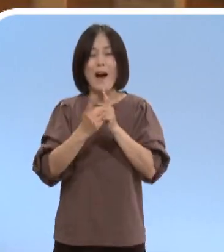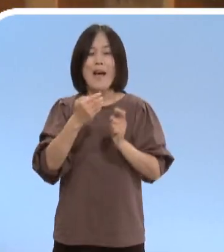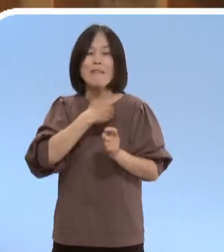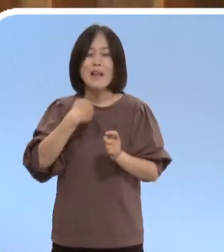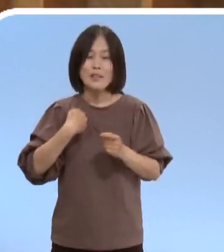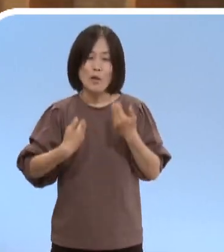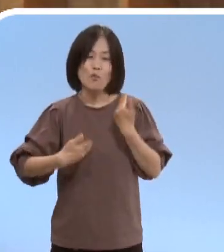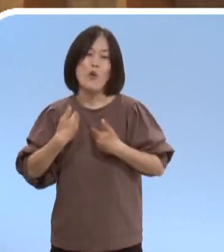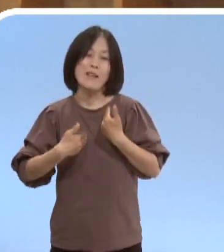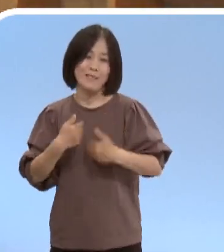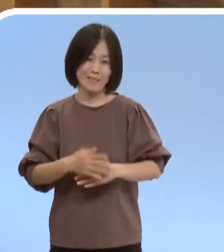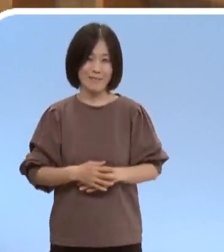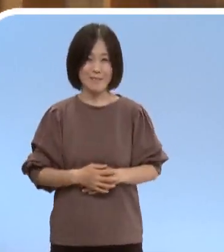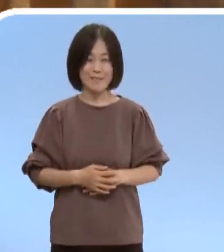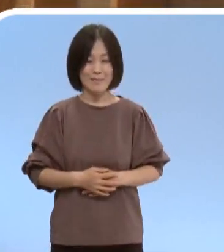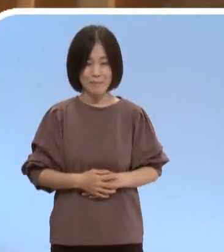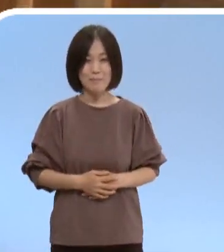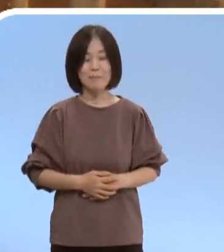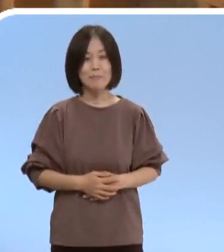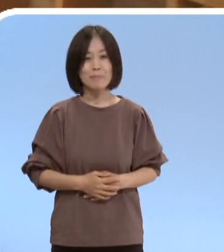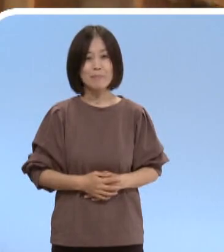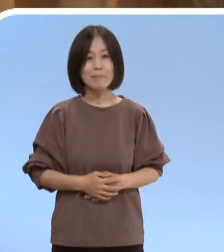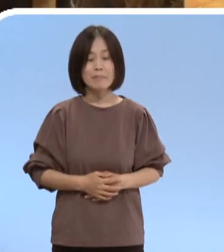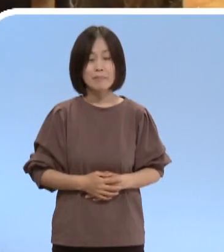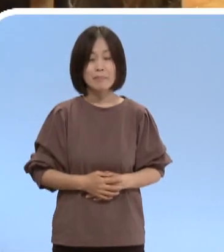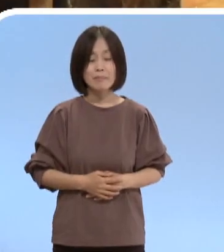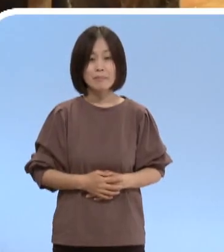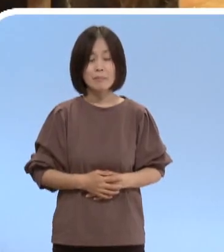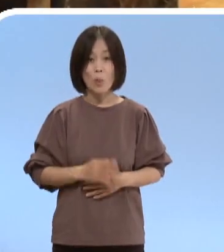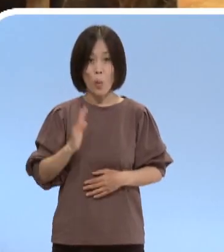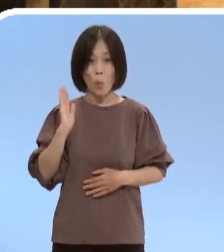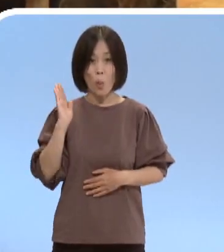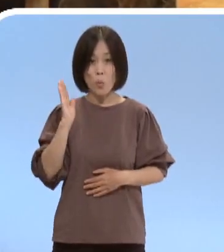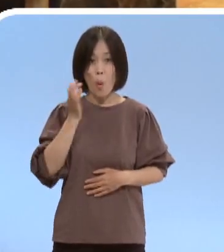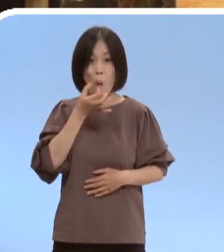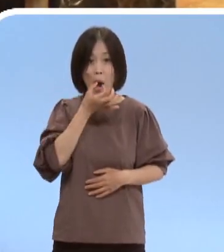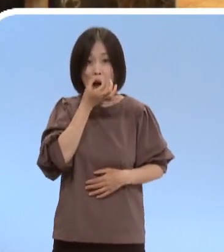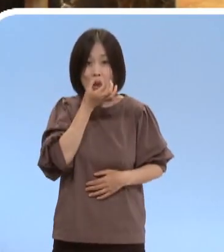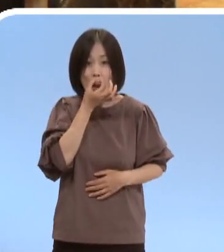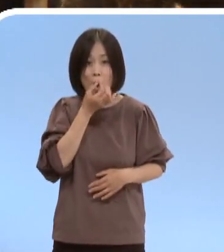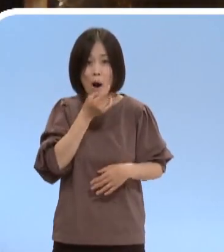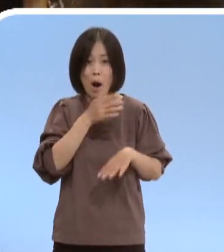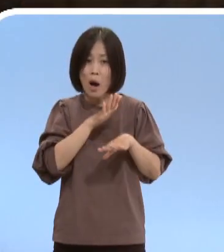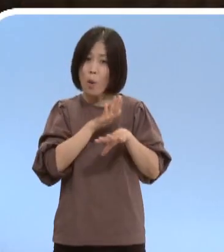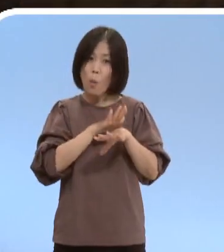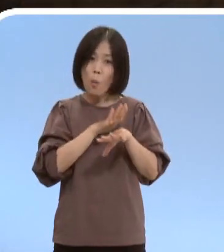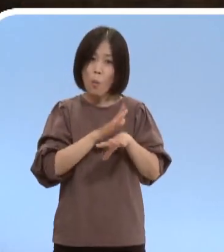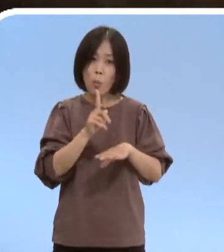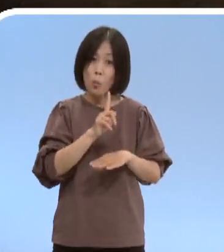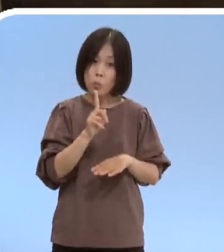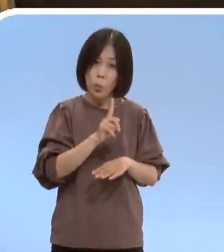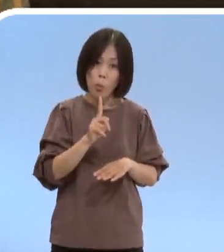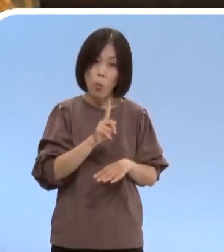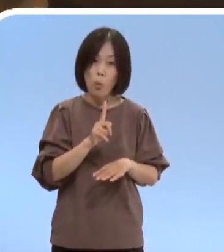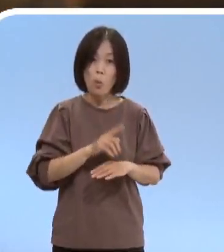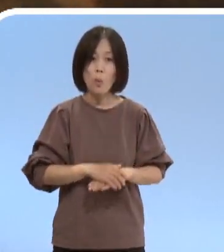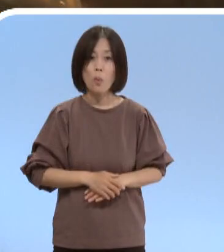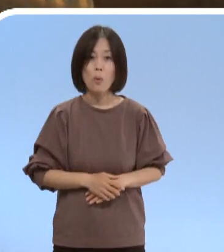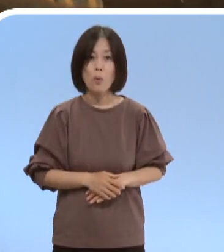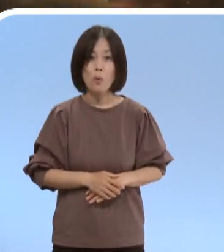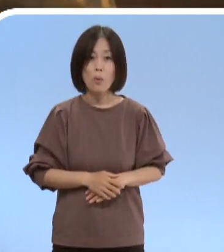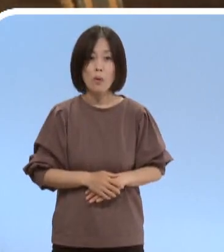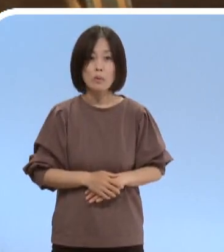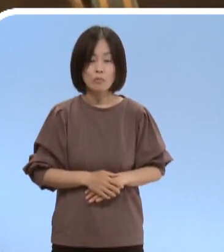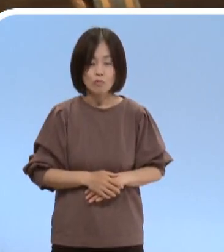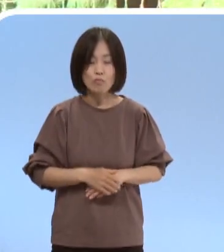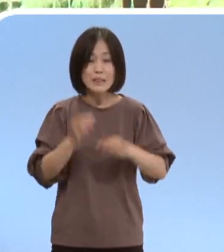て 光栄です、ね、光栄ですさっきから気になってたんですけど、その鼻はは い、 で どうやってつ